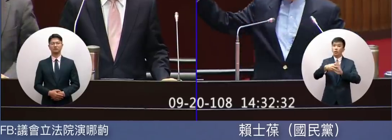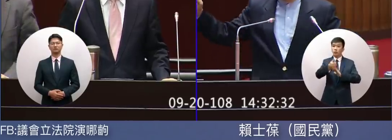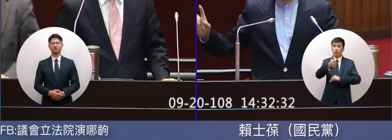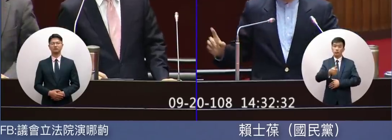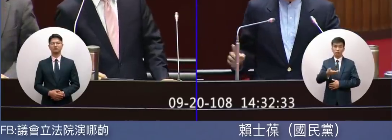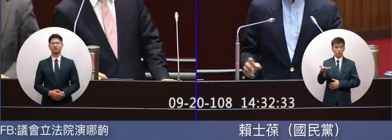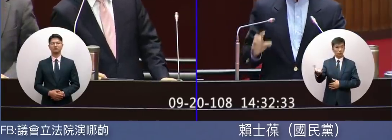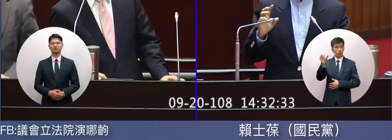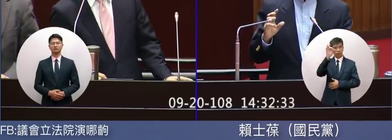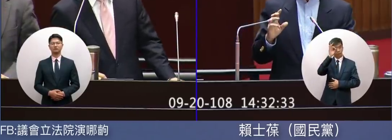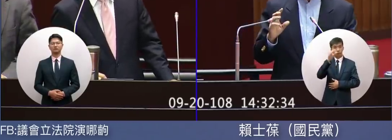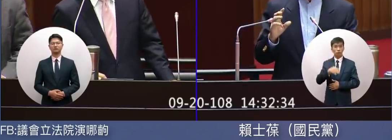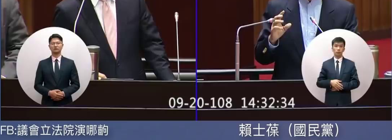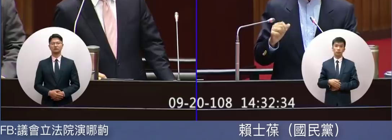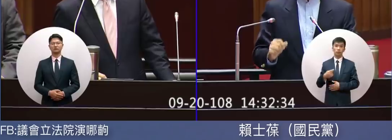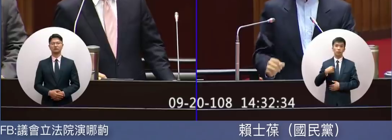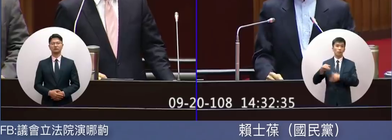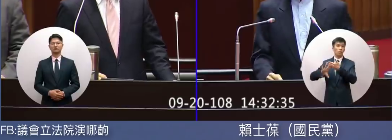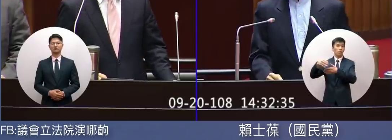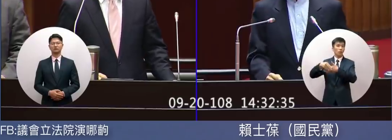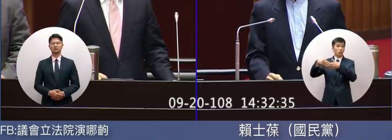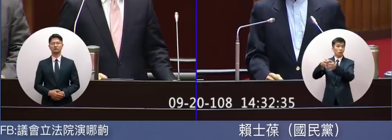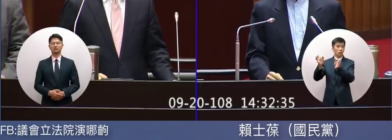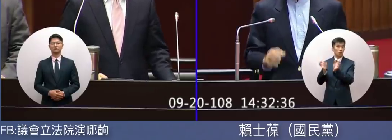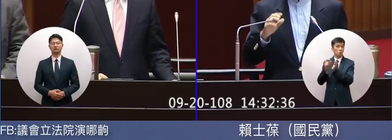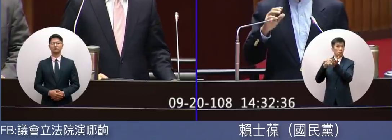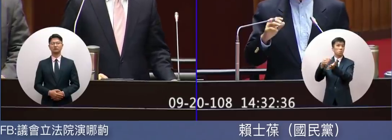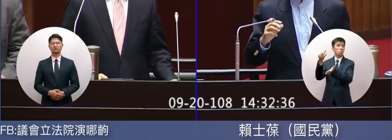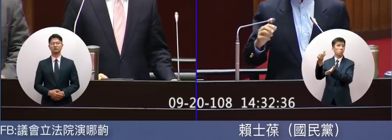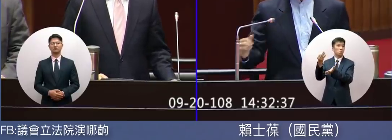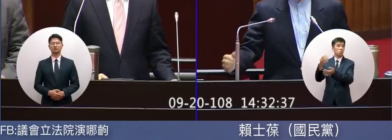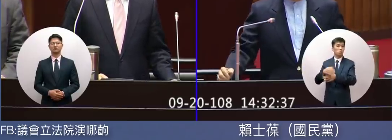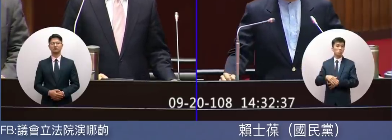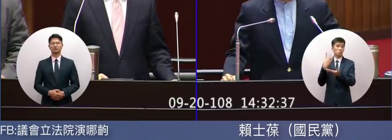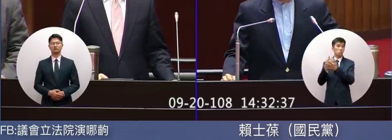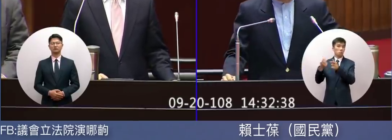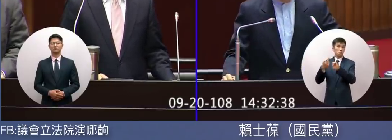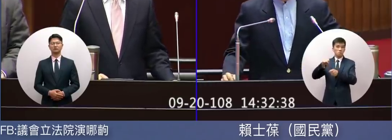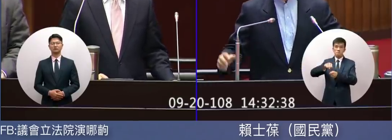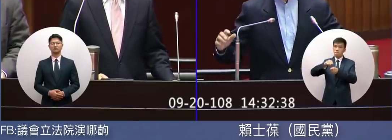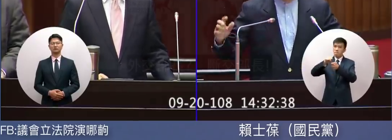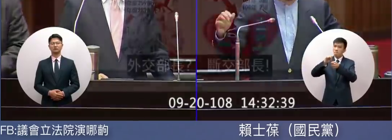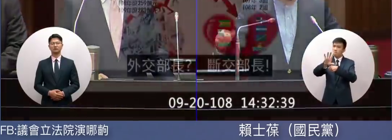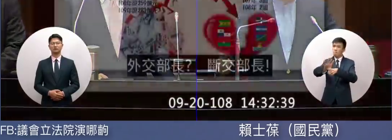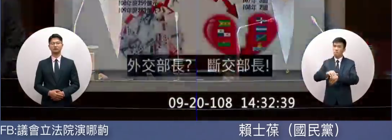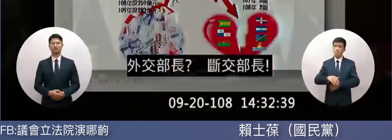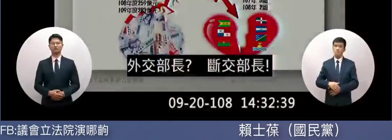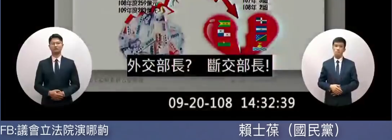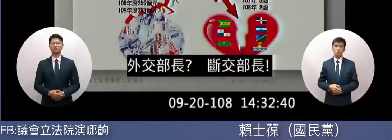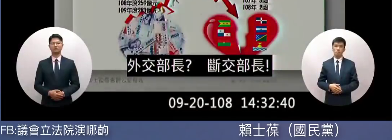买的哈，来了外交部的预算每年上升了，当年拢增